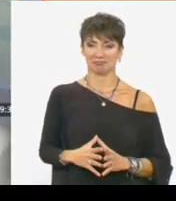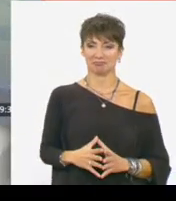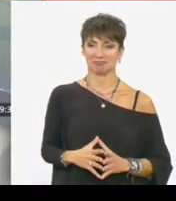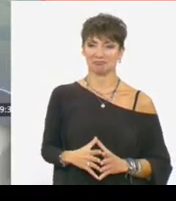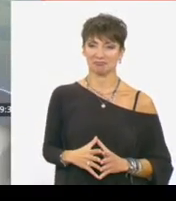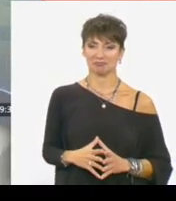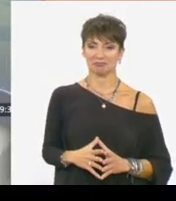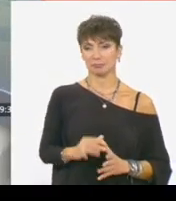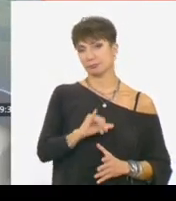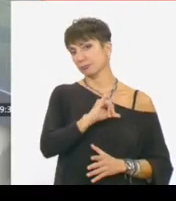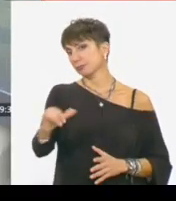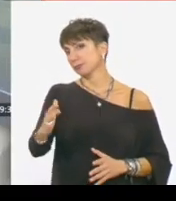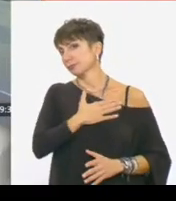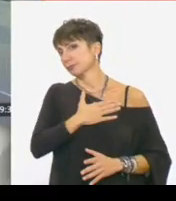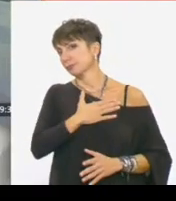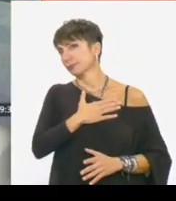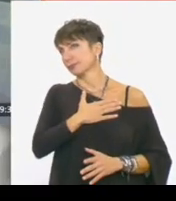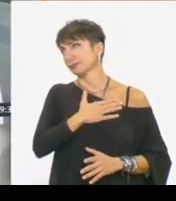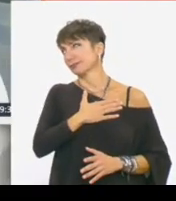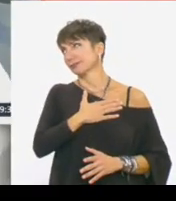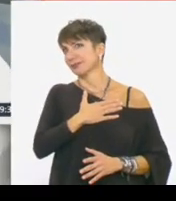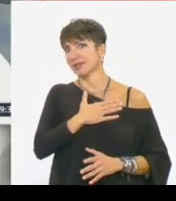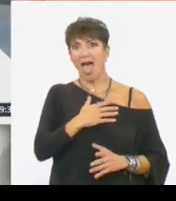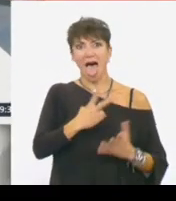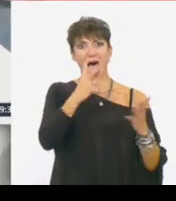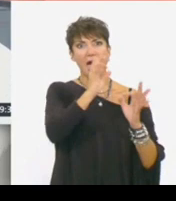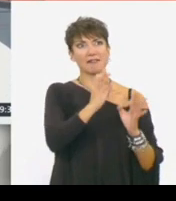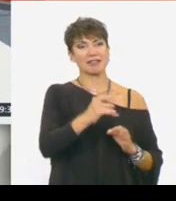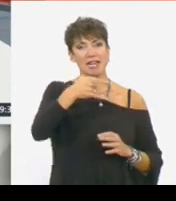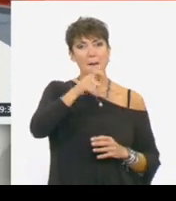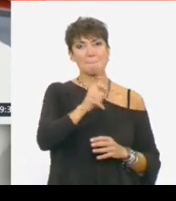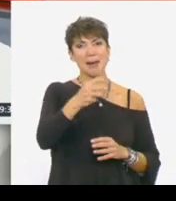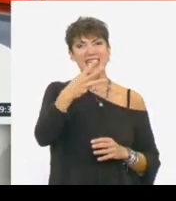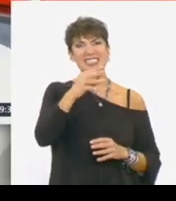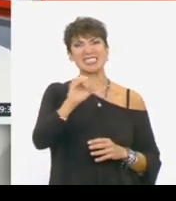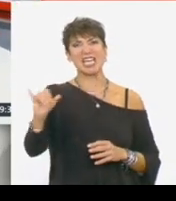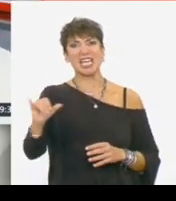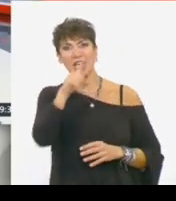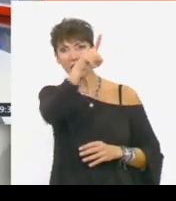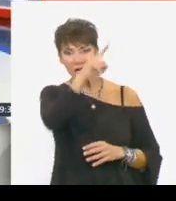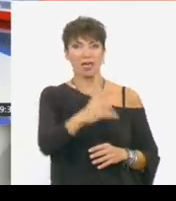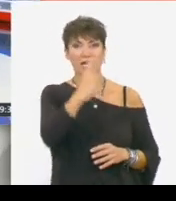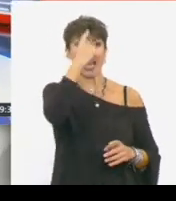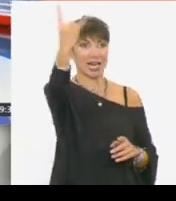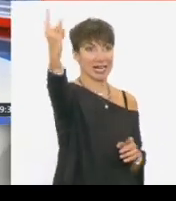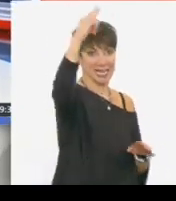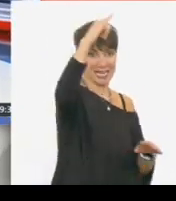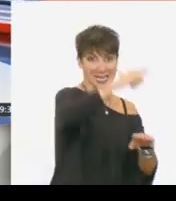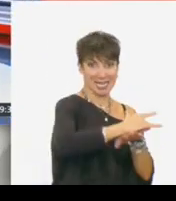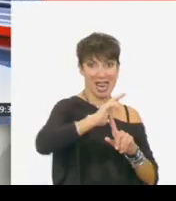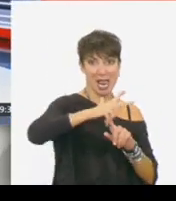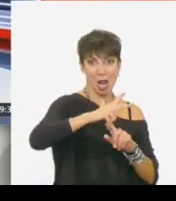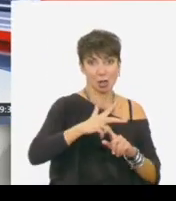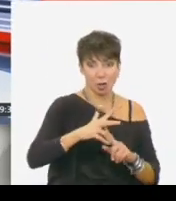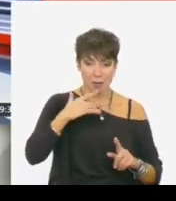Δύο μωράκια γεννήθηκαν στο ελικοδρόμιο των Παξών πριν προλάβει η μητέρα τους να μπει στο ελικόπτερο και να μεταφερθεί στο νοσοκομείο της Κέρκυρας για να γεννήσει. Μωράκι και